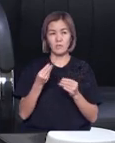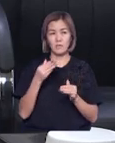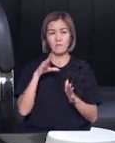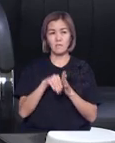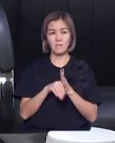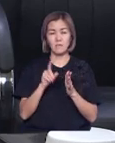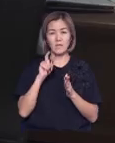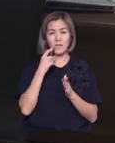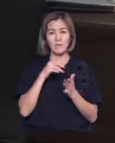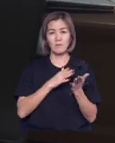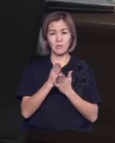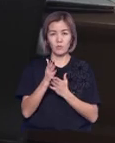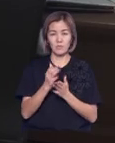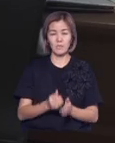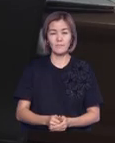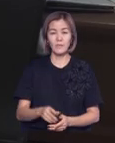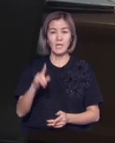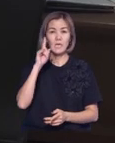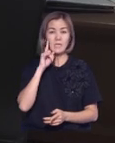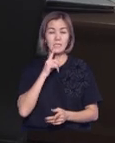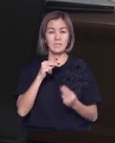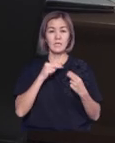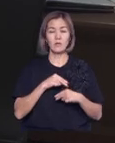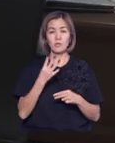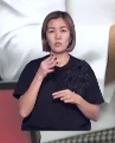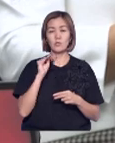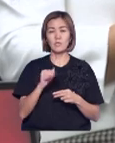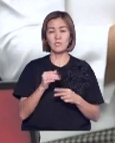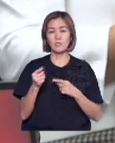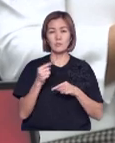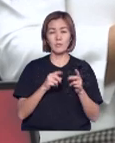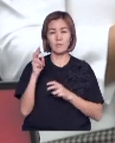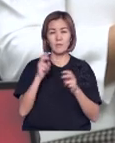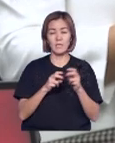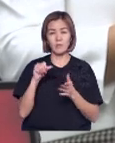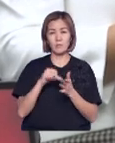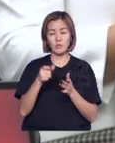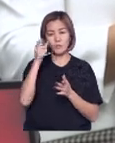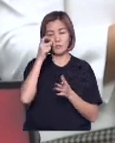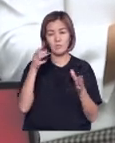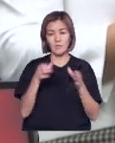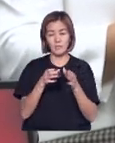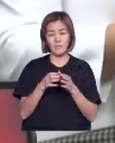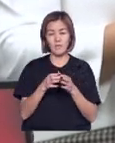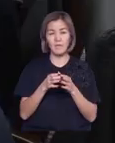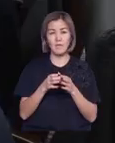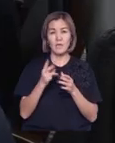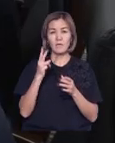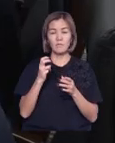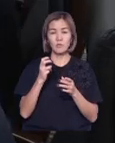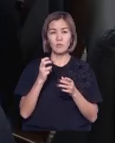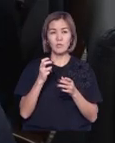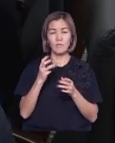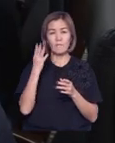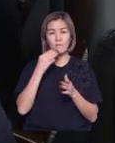экономику Казахстана. В Казахстане работает около 4000 предприятий с участием турецкого капитала. Из них около 200